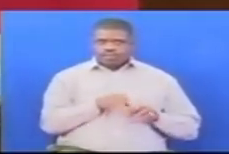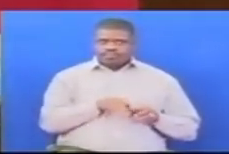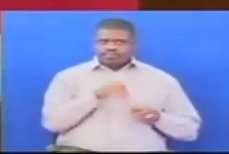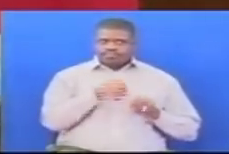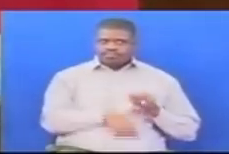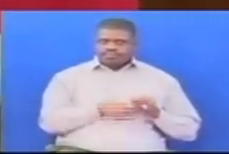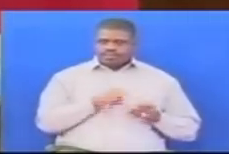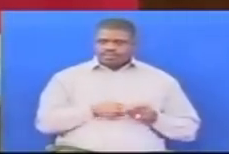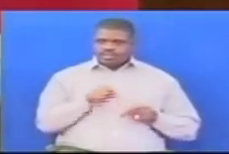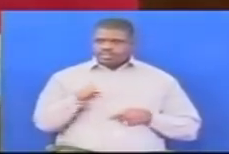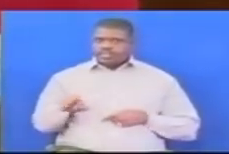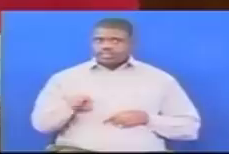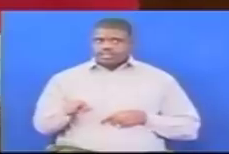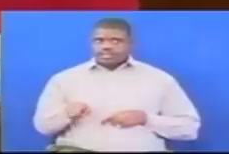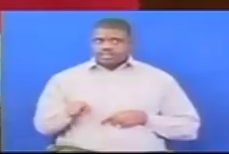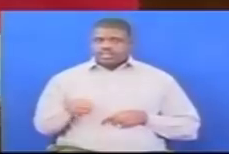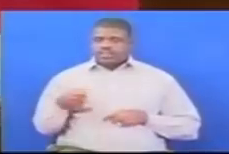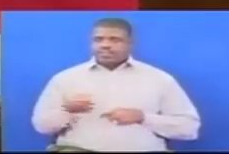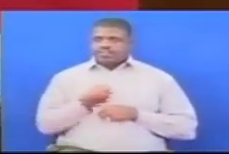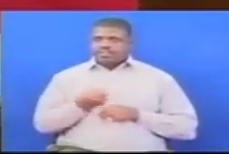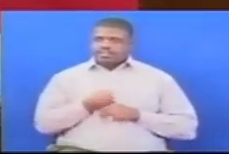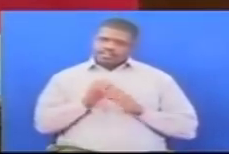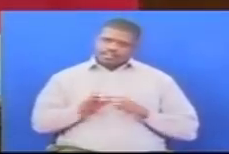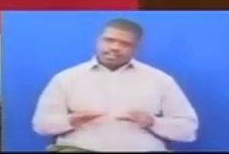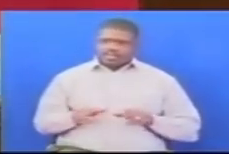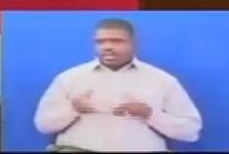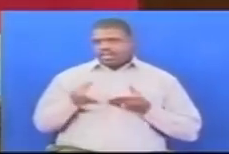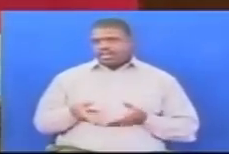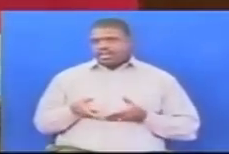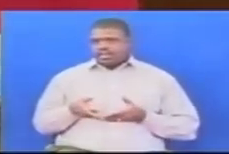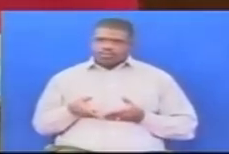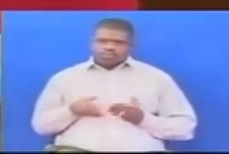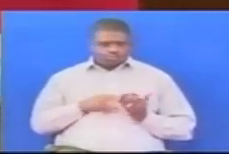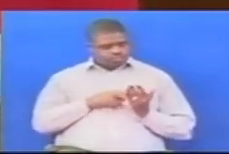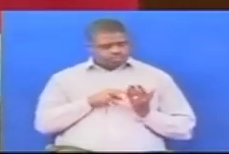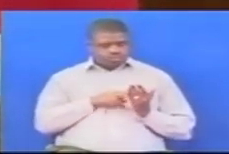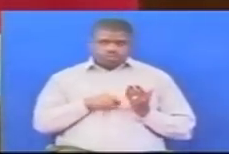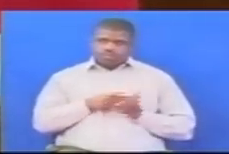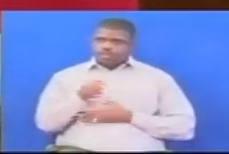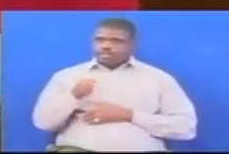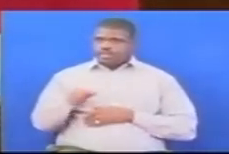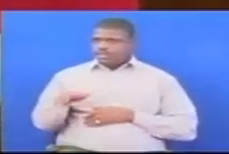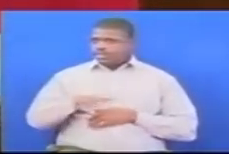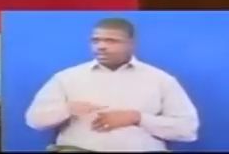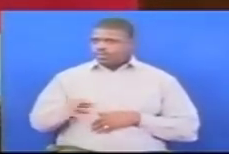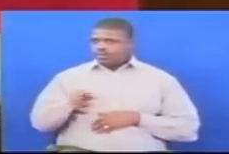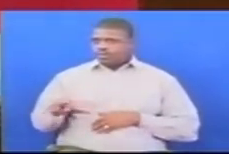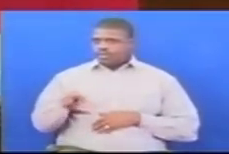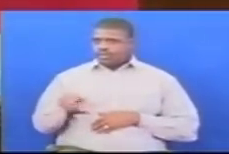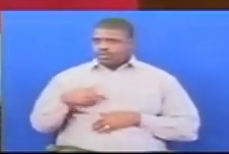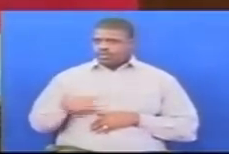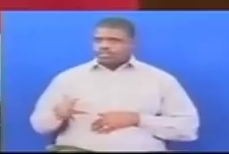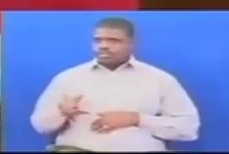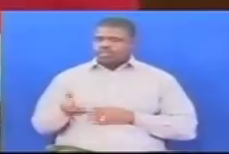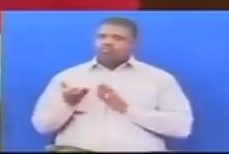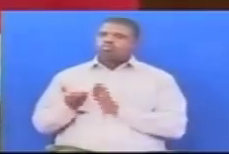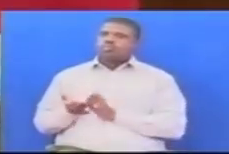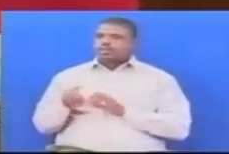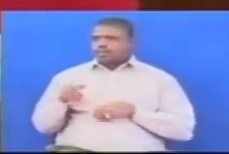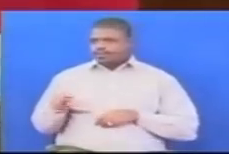Na pengine hili lingekuwa limeshafanyika, leo tungeweza kuisoma bajeti ya eneo hilo. Mheshimiwa waziri, tunakuomba